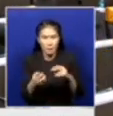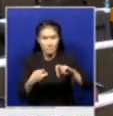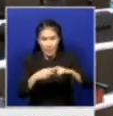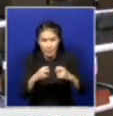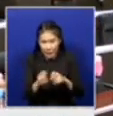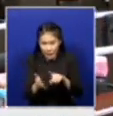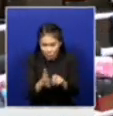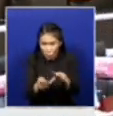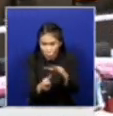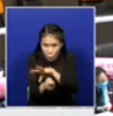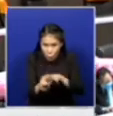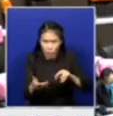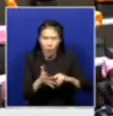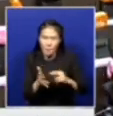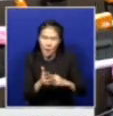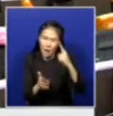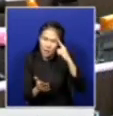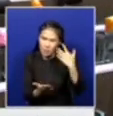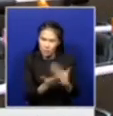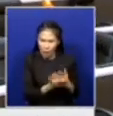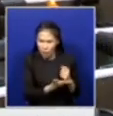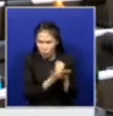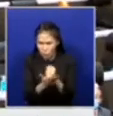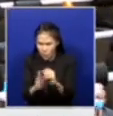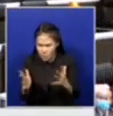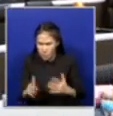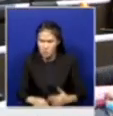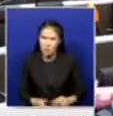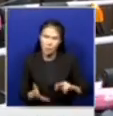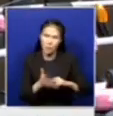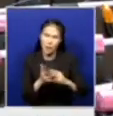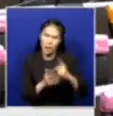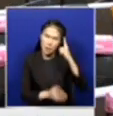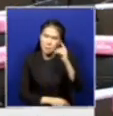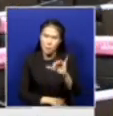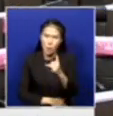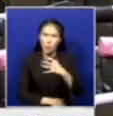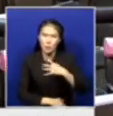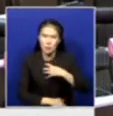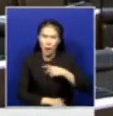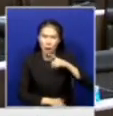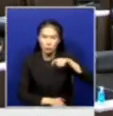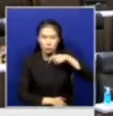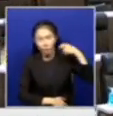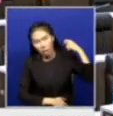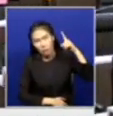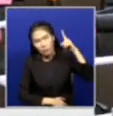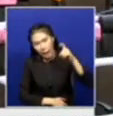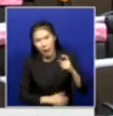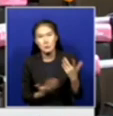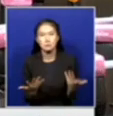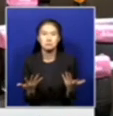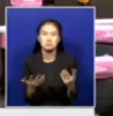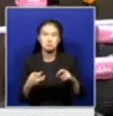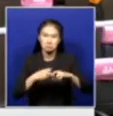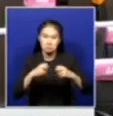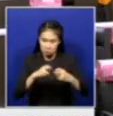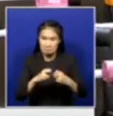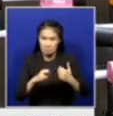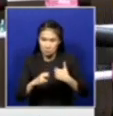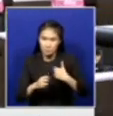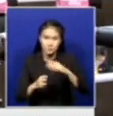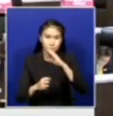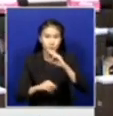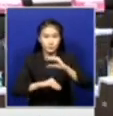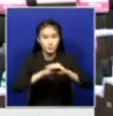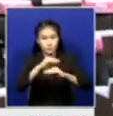ขาหมดที่พึ่งเงินเยียวยาไม่ถึงบางคนก็คิดสั้น เรื่องเหล่านี้ครับนอกเหนือจากการชะลอโครง